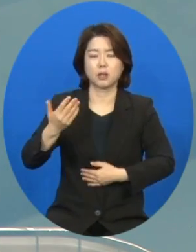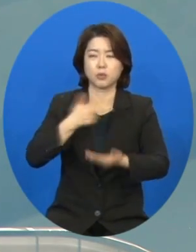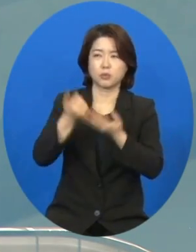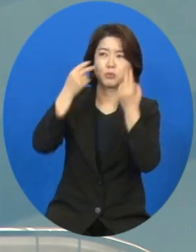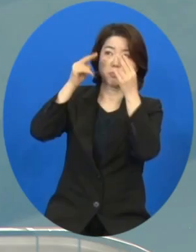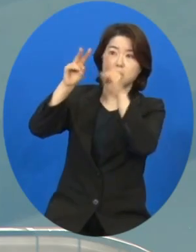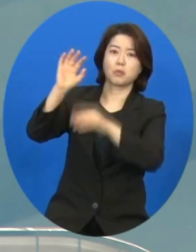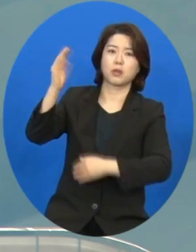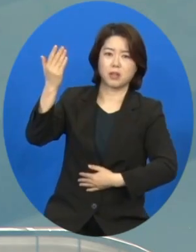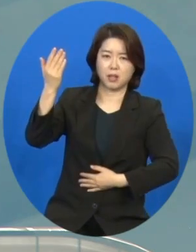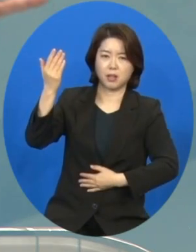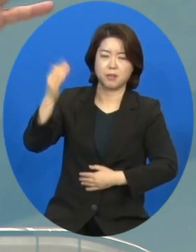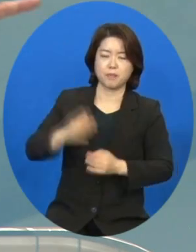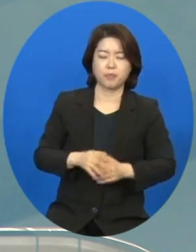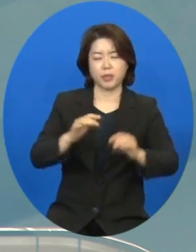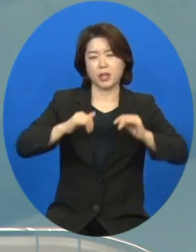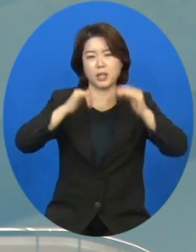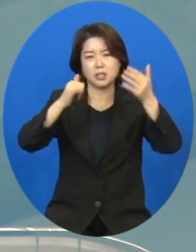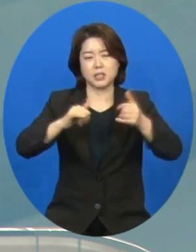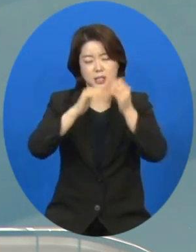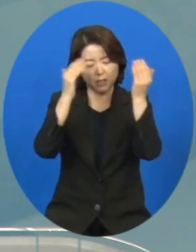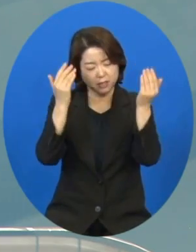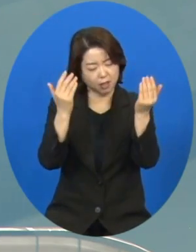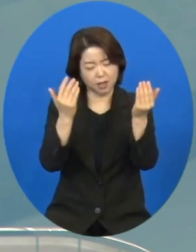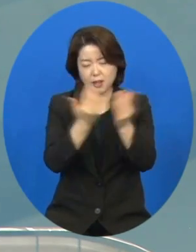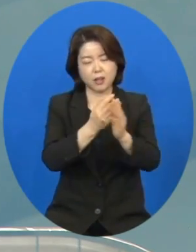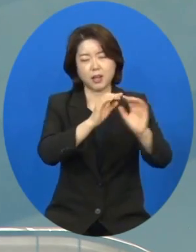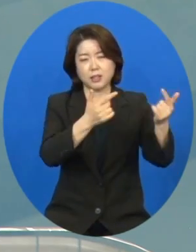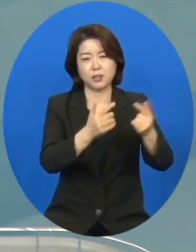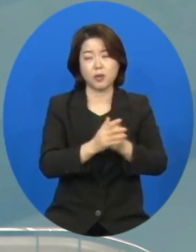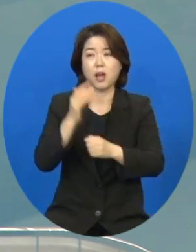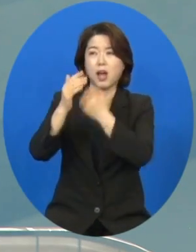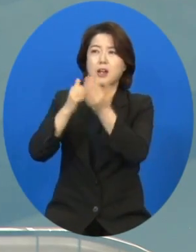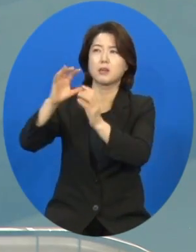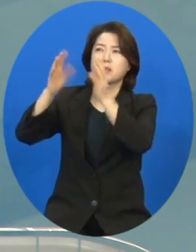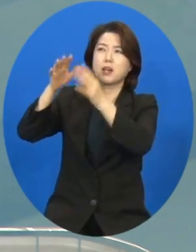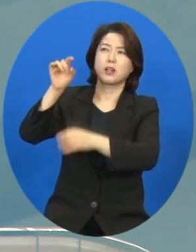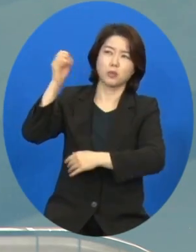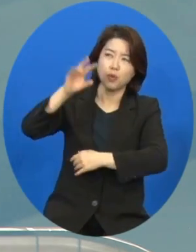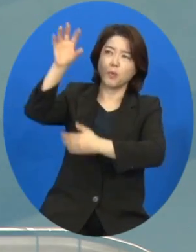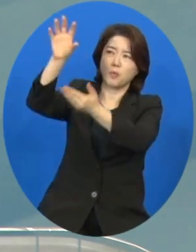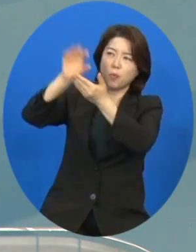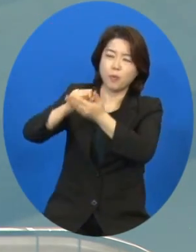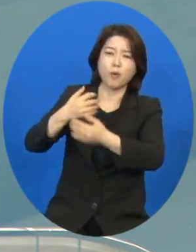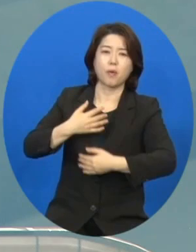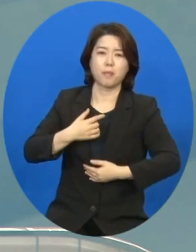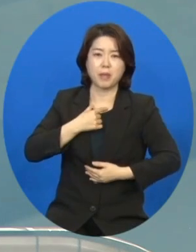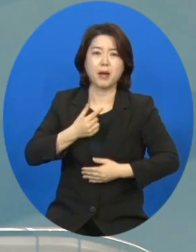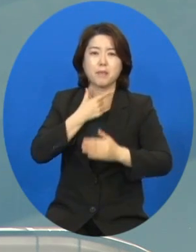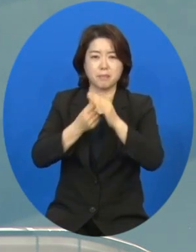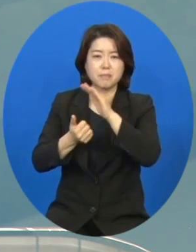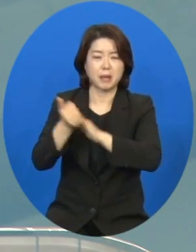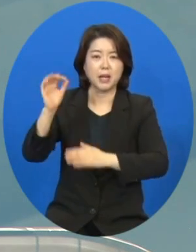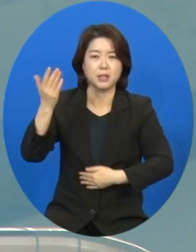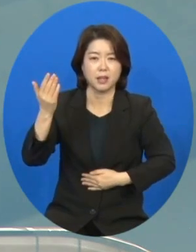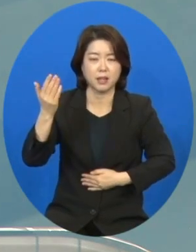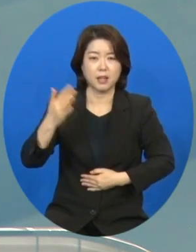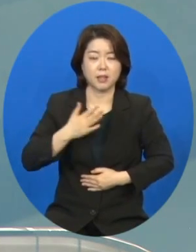바라보게 되고 이 세상이 전부가 아니고 하나님의 나라를 소망하게 되고 내가 더 인내하게